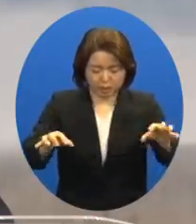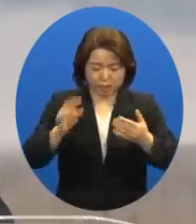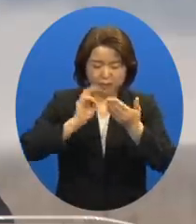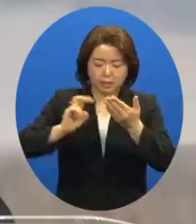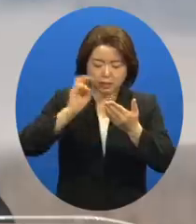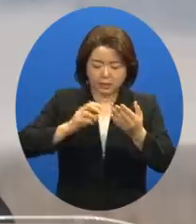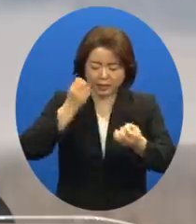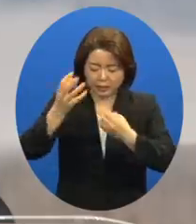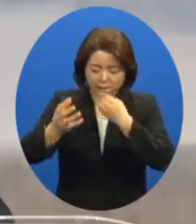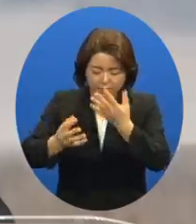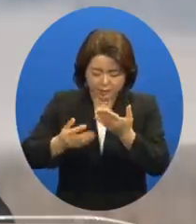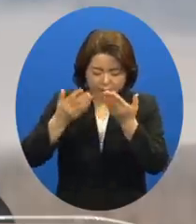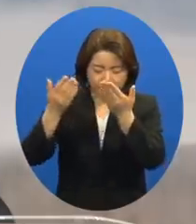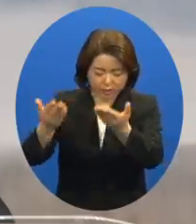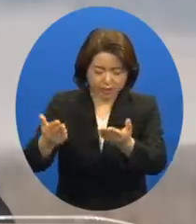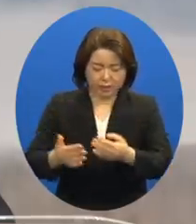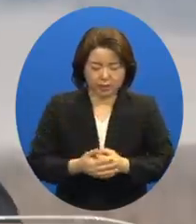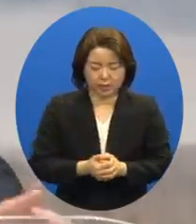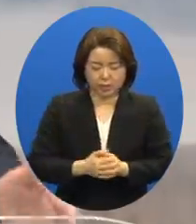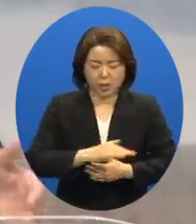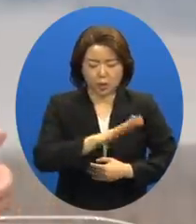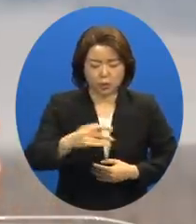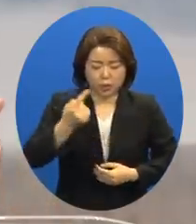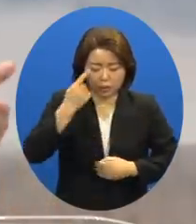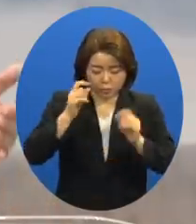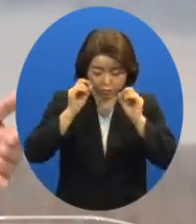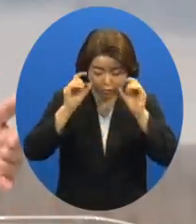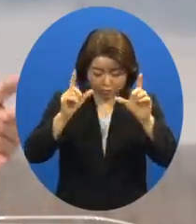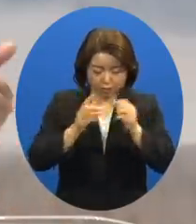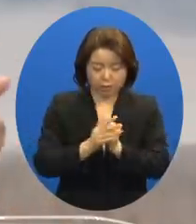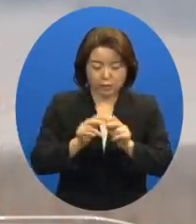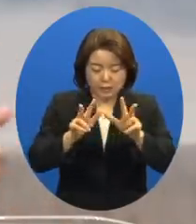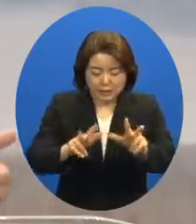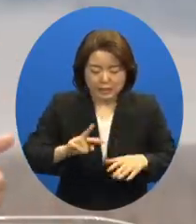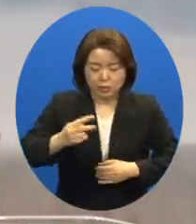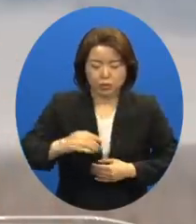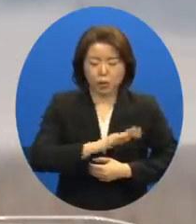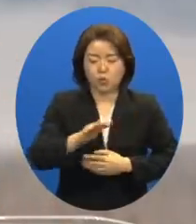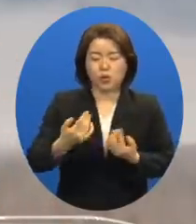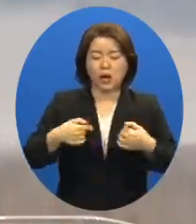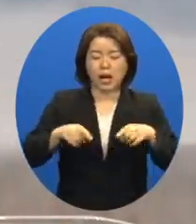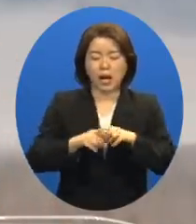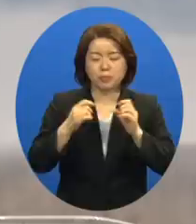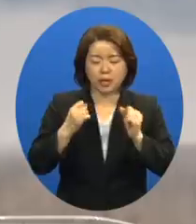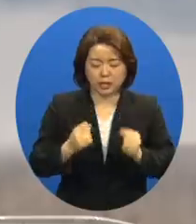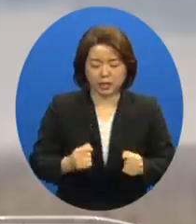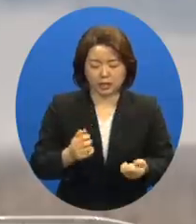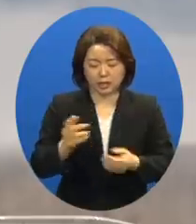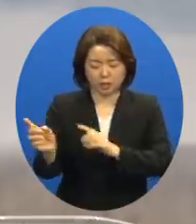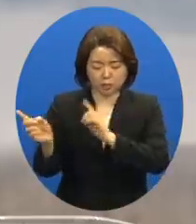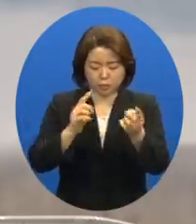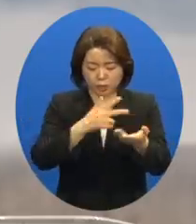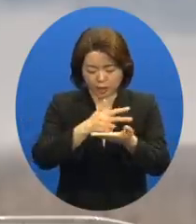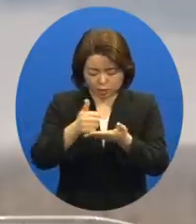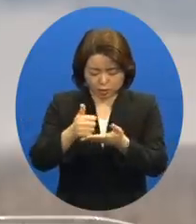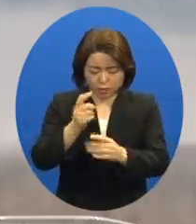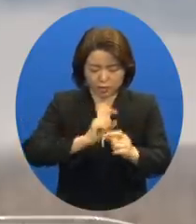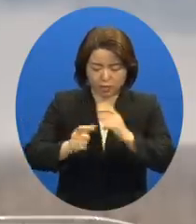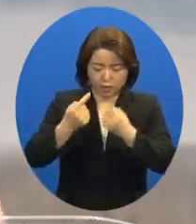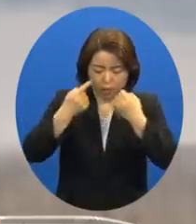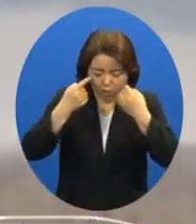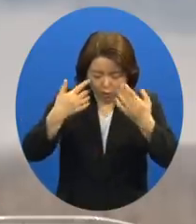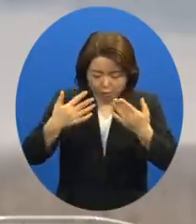또 찬양합니다. 우리의 눈을 열어 지금도 우리와 함께 하시는 부활의 주님을 더